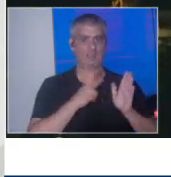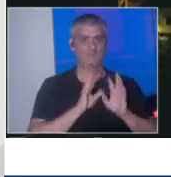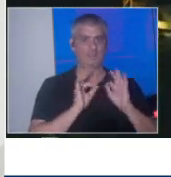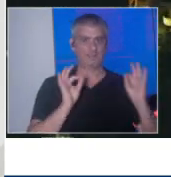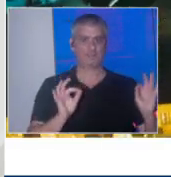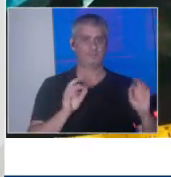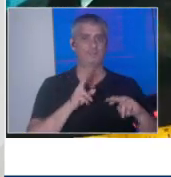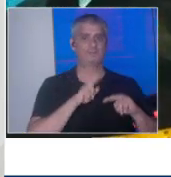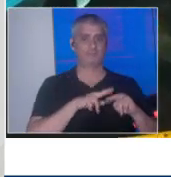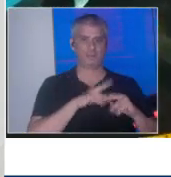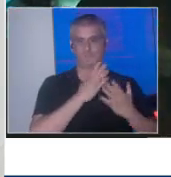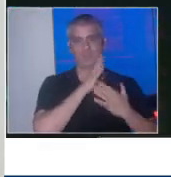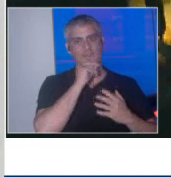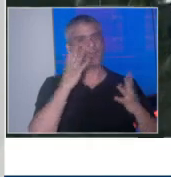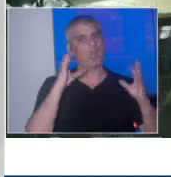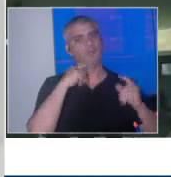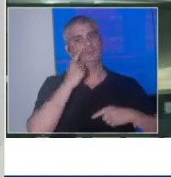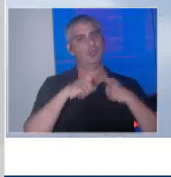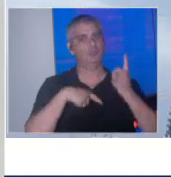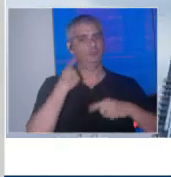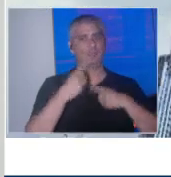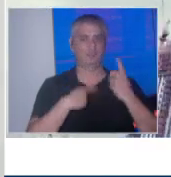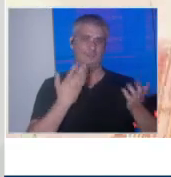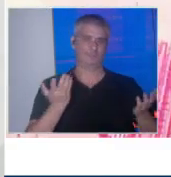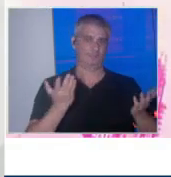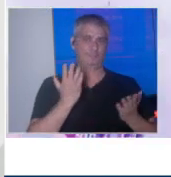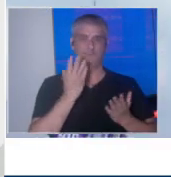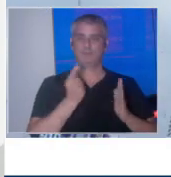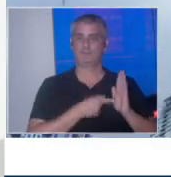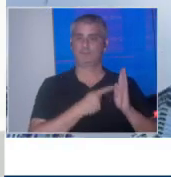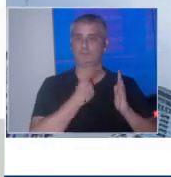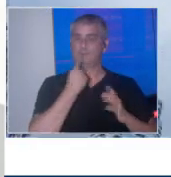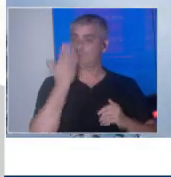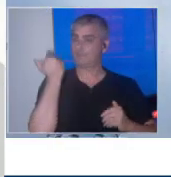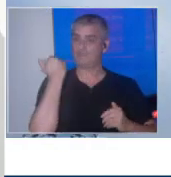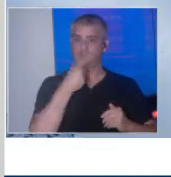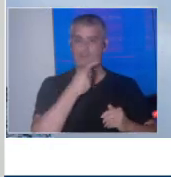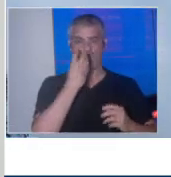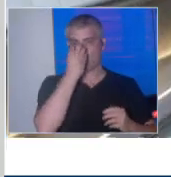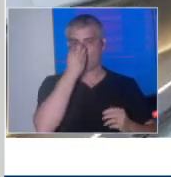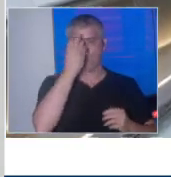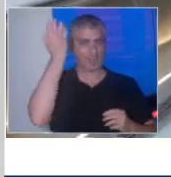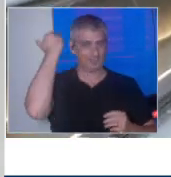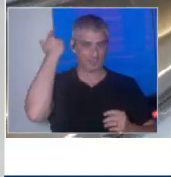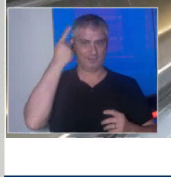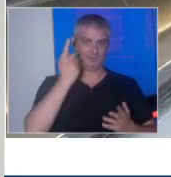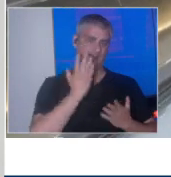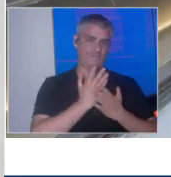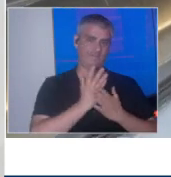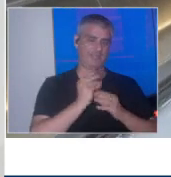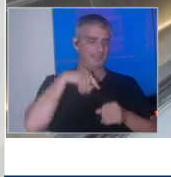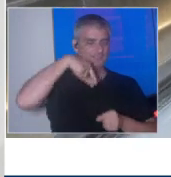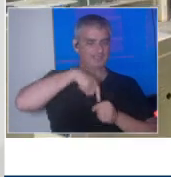תיפתח אחרי שדיברו עליה עשרות שנים. מזכירים הרבה פעמים אפילו שמאז תקופת גולדה עוד הניחו כבר